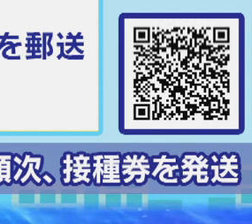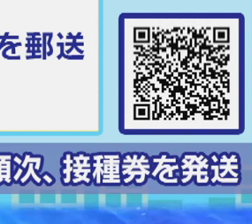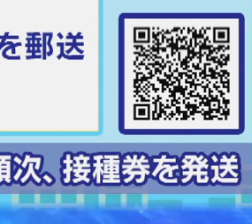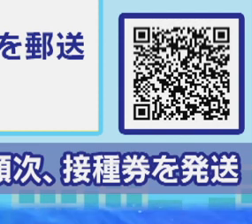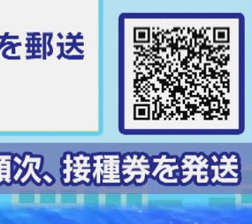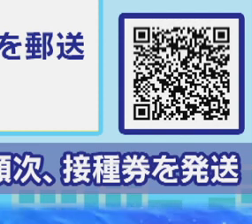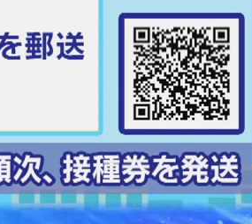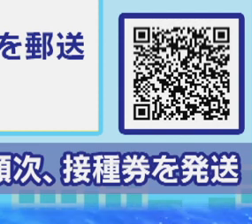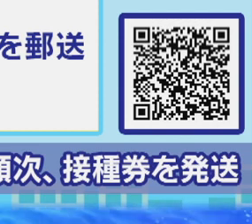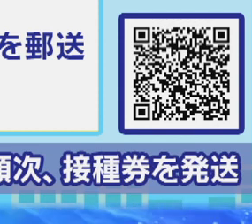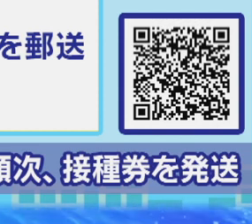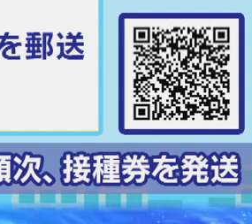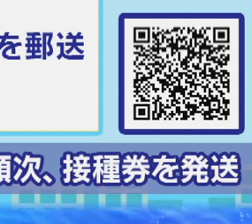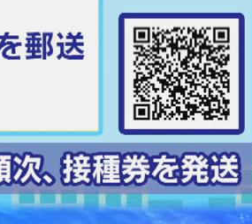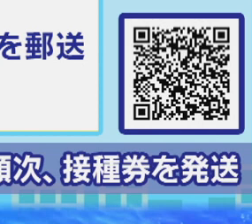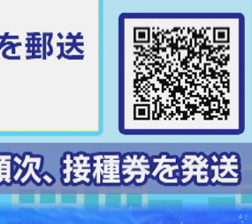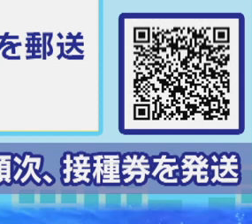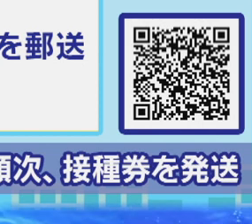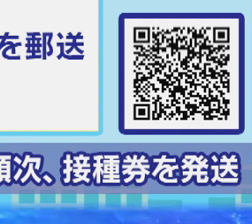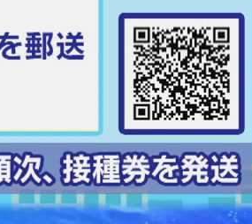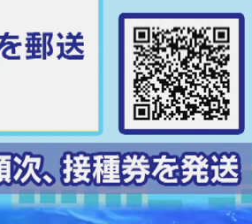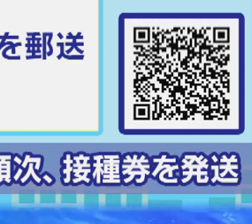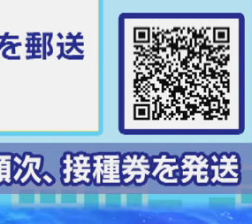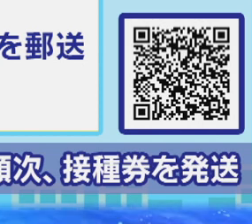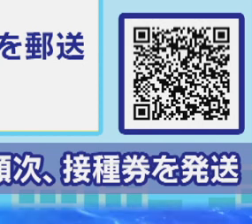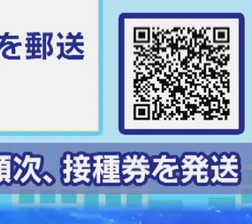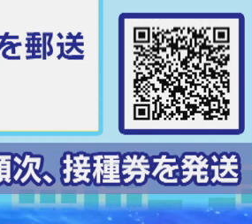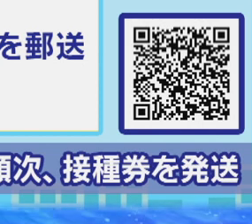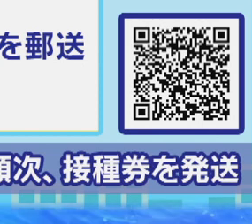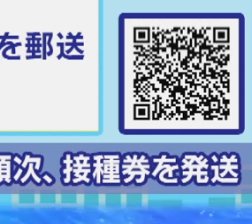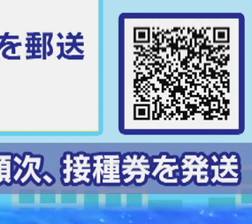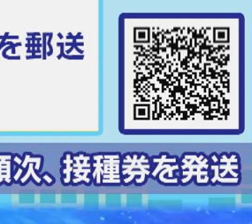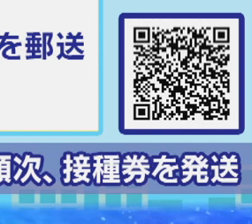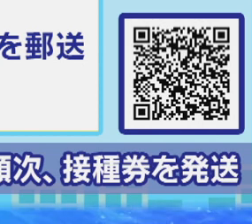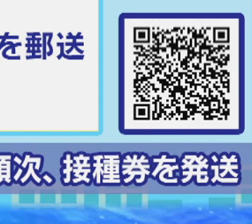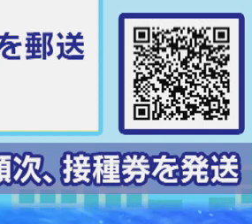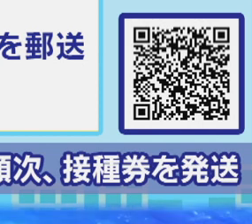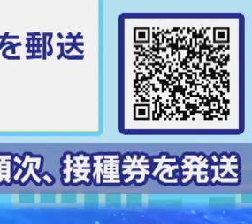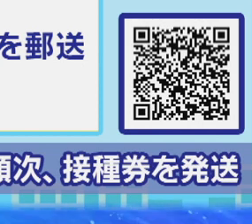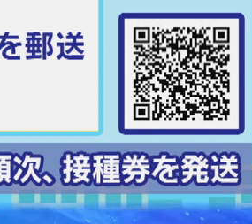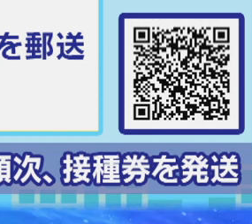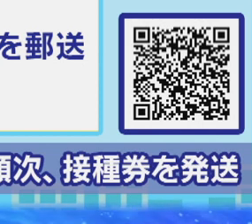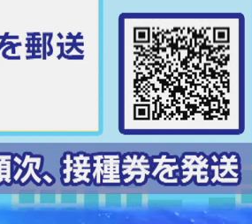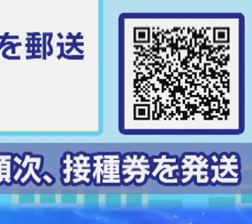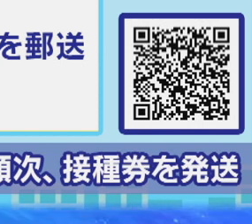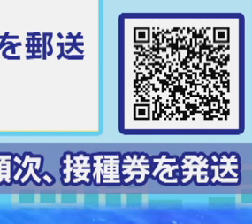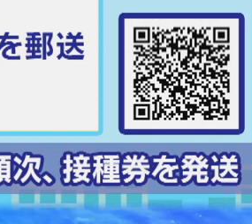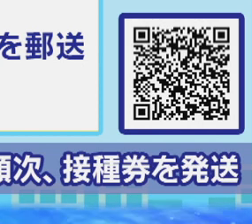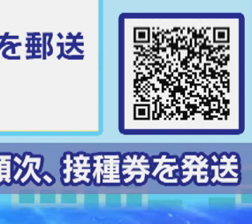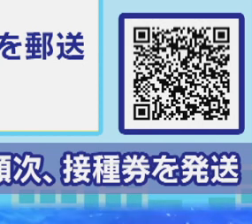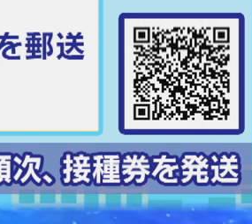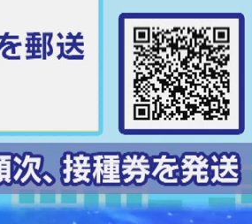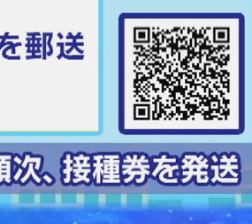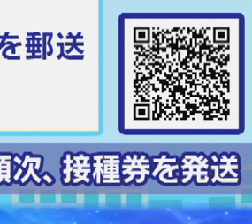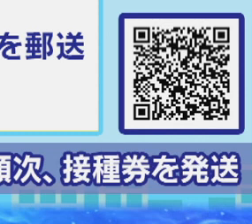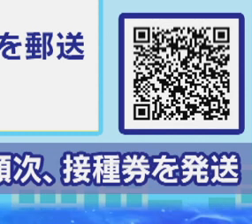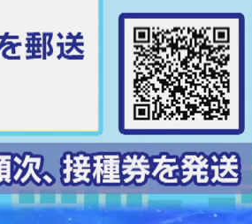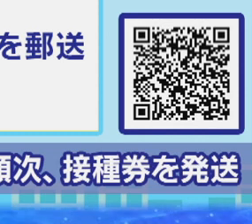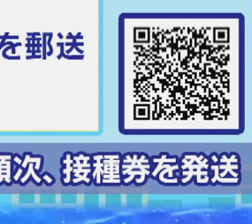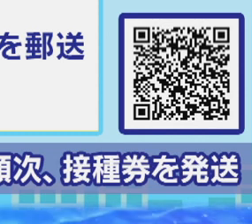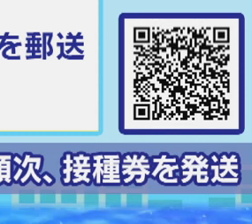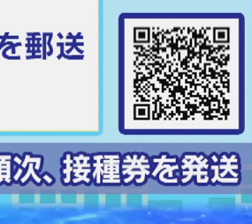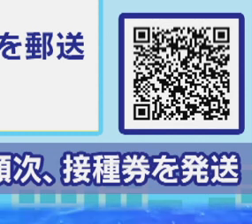。対象となる60歳以上の人へは順次接種券を発送します。